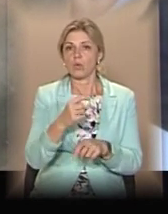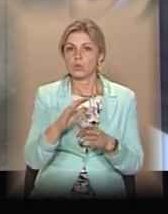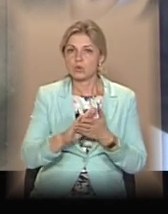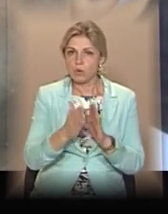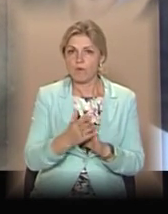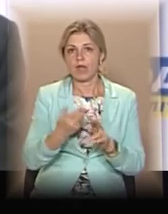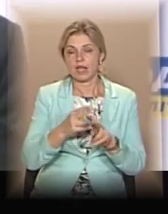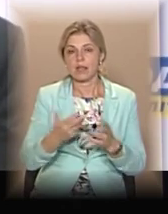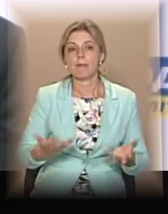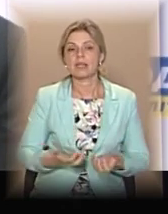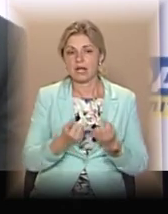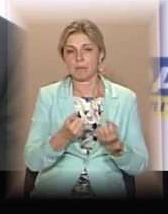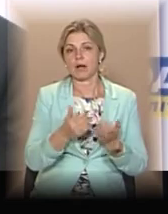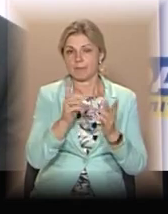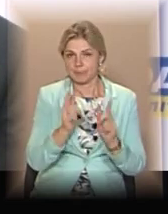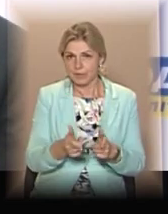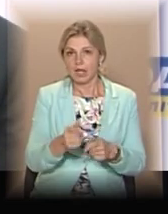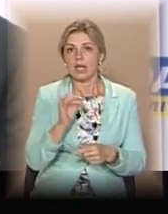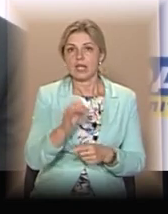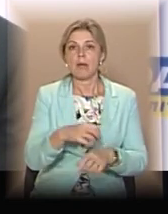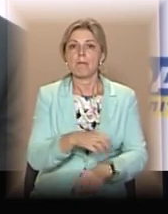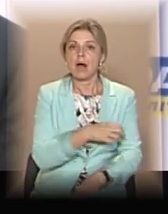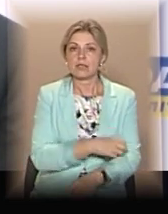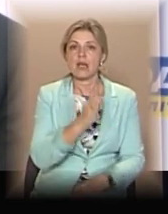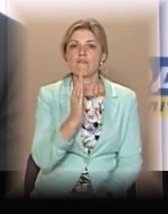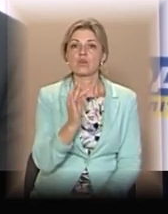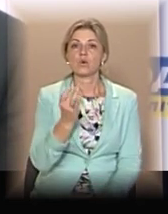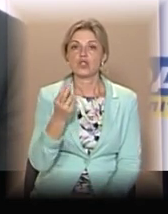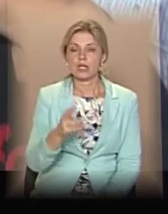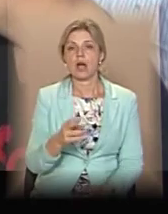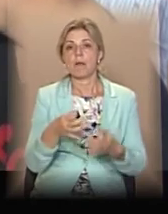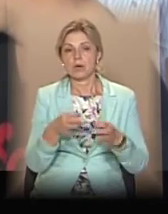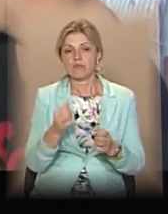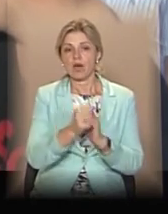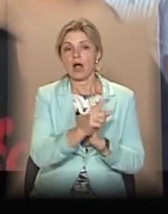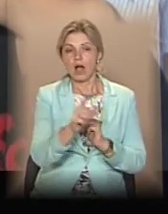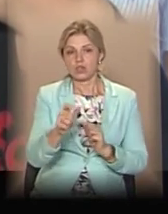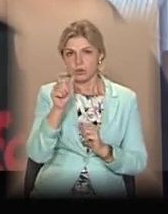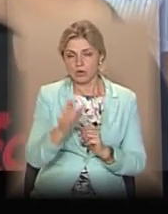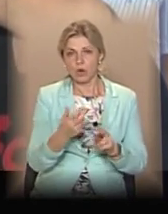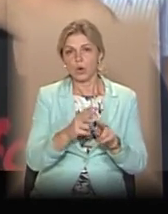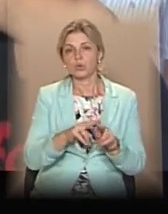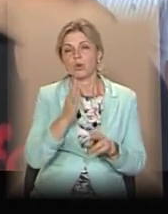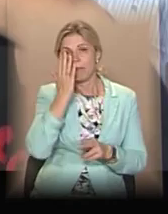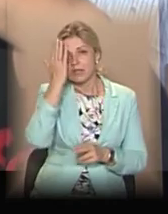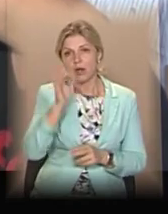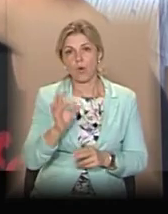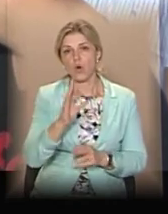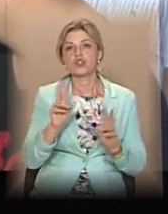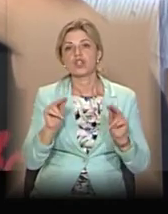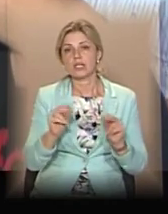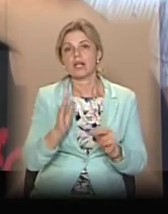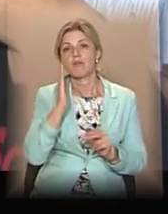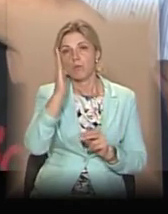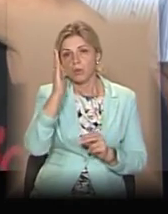підтримка жителів. Праймеріс, оголошений партією «Відродження», дозволив кожному громадянину, який піклується про щасливе майбутнє свого подвір'я, рідного